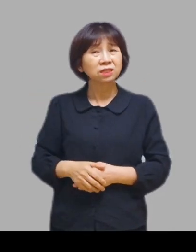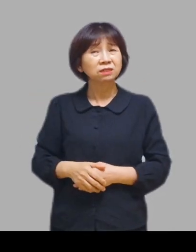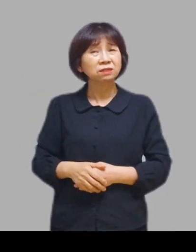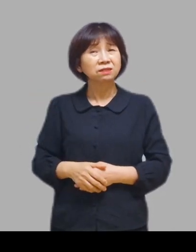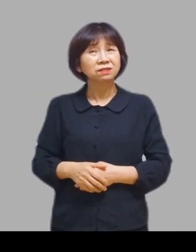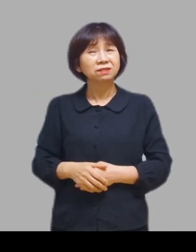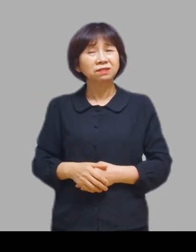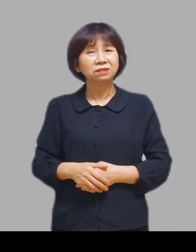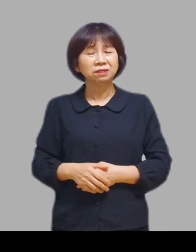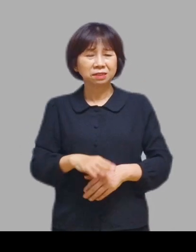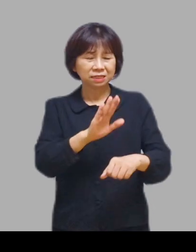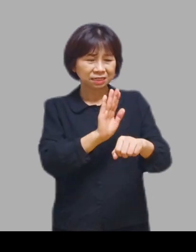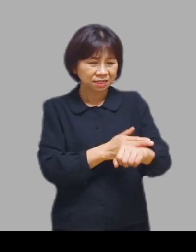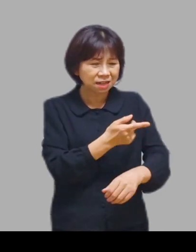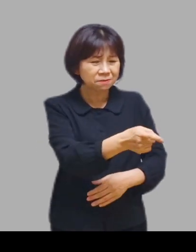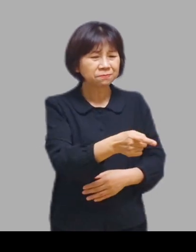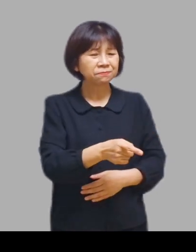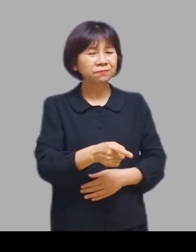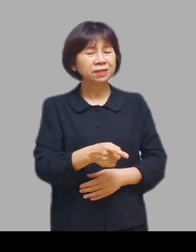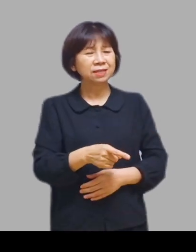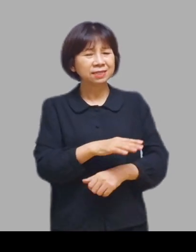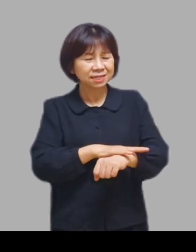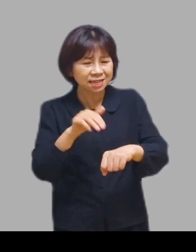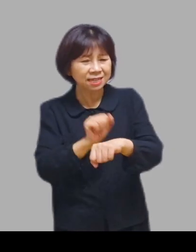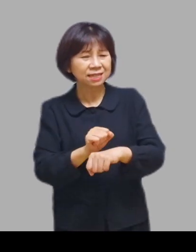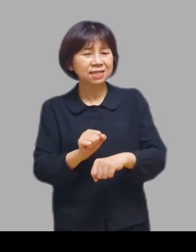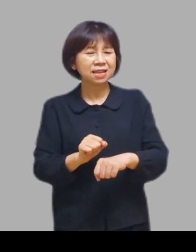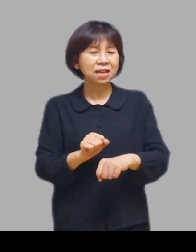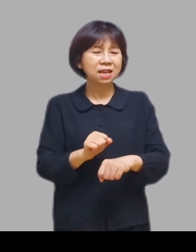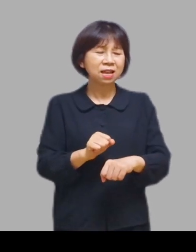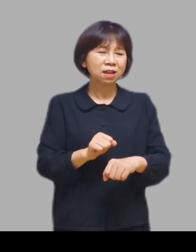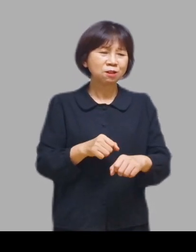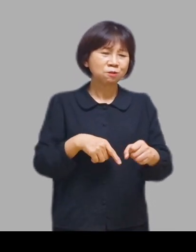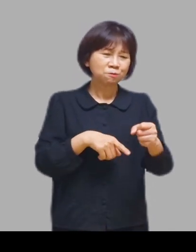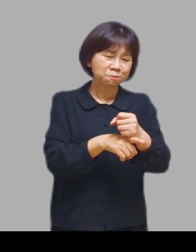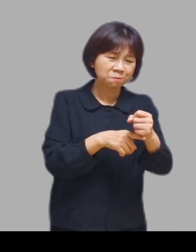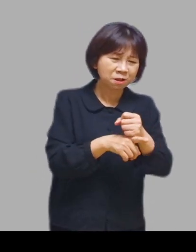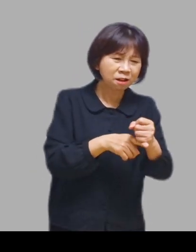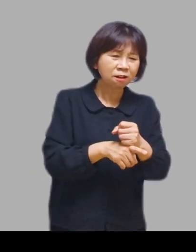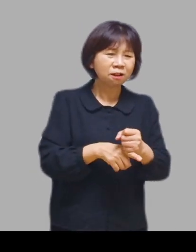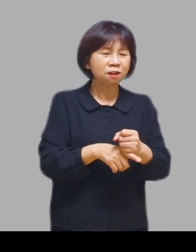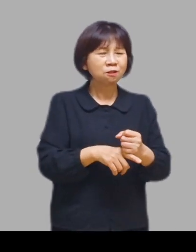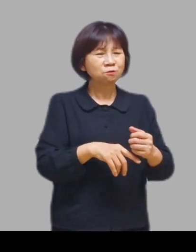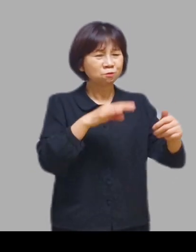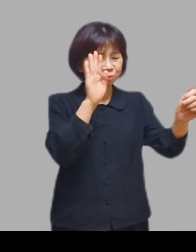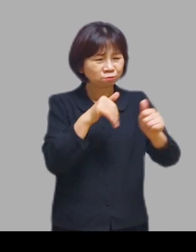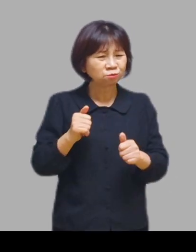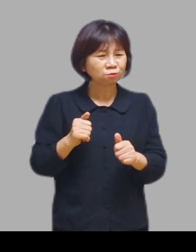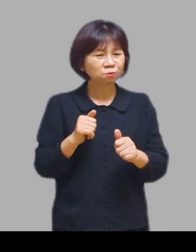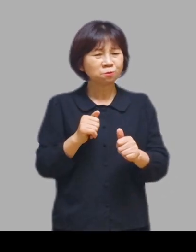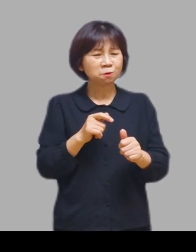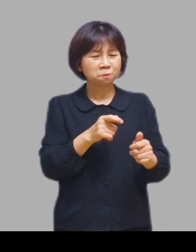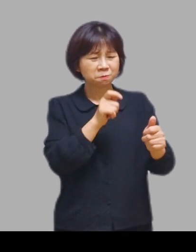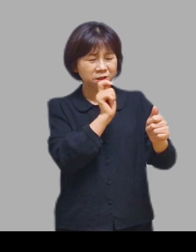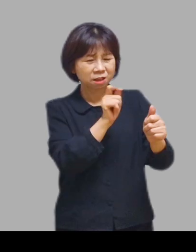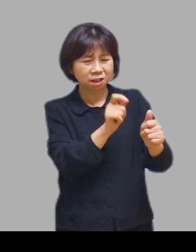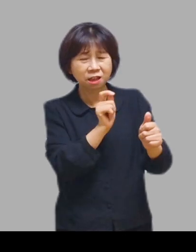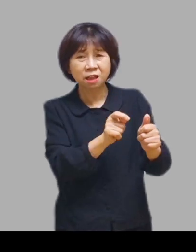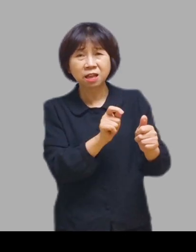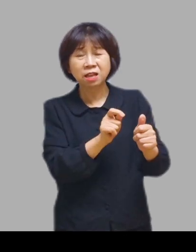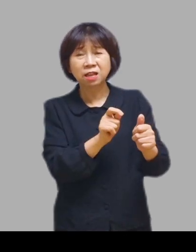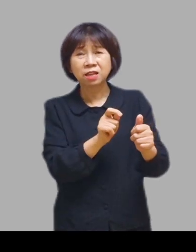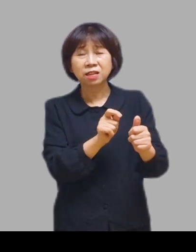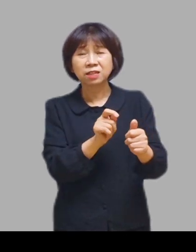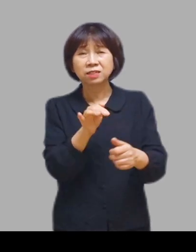누가 뭘 잘못하면 잘했느니 못했느니 막 따져 묻고 따로 불러 세우고 이런 사람들이 모인 교회입니까?